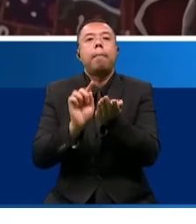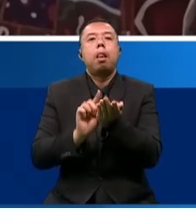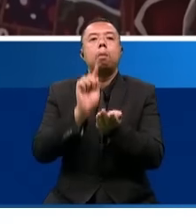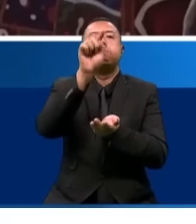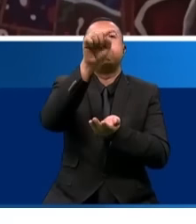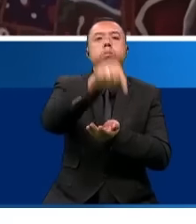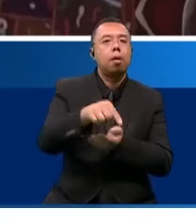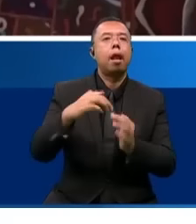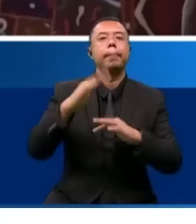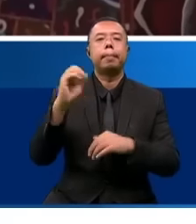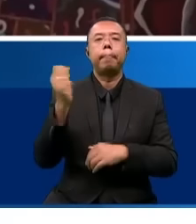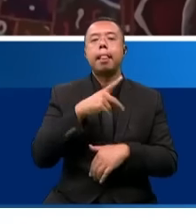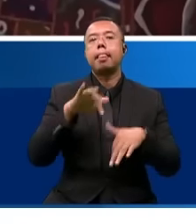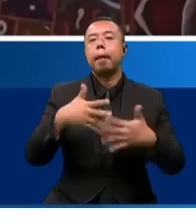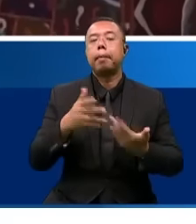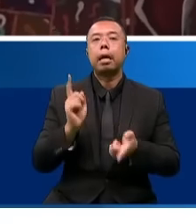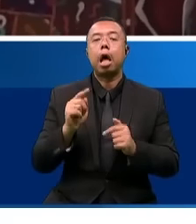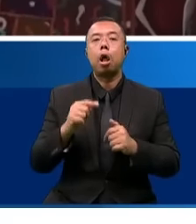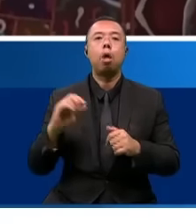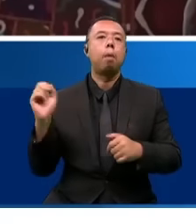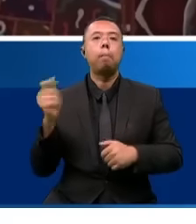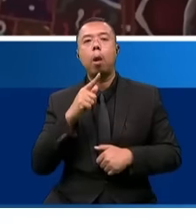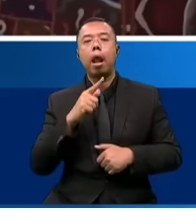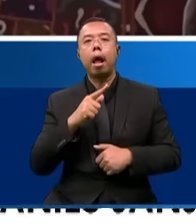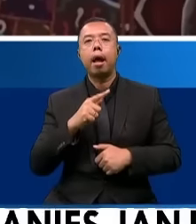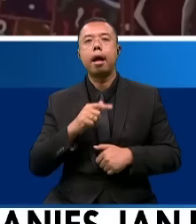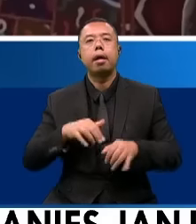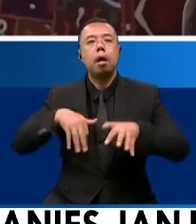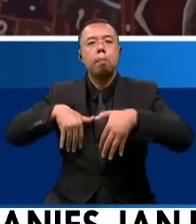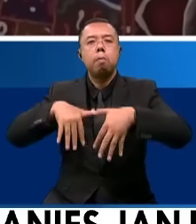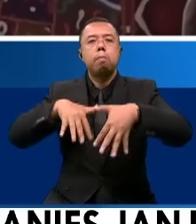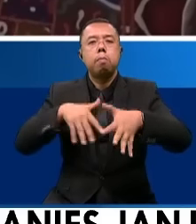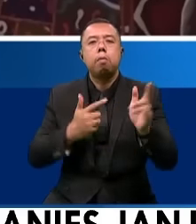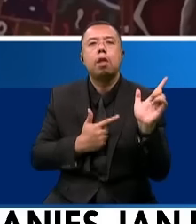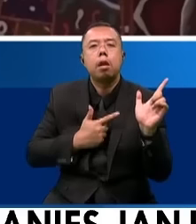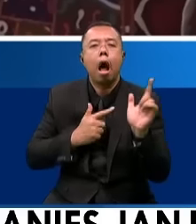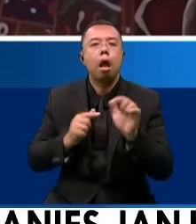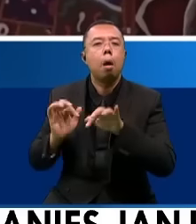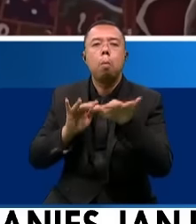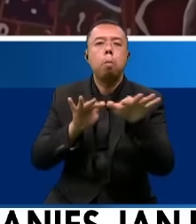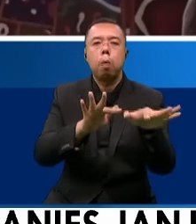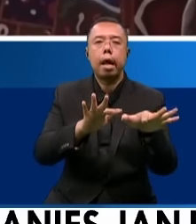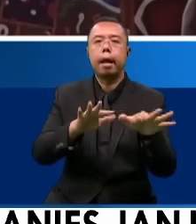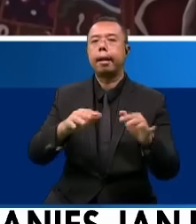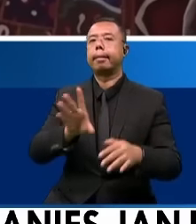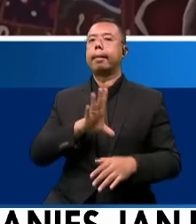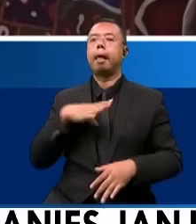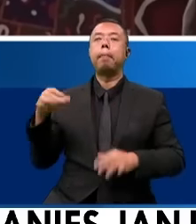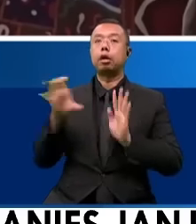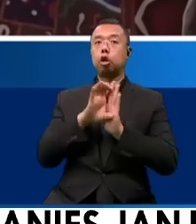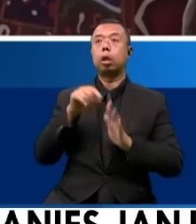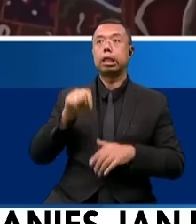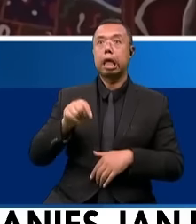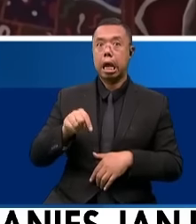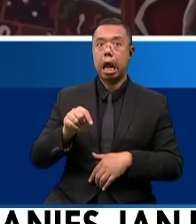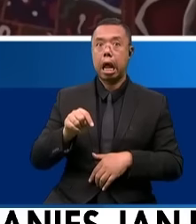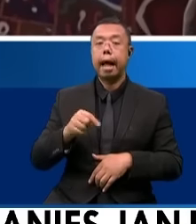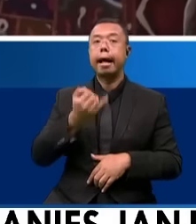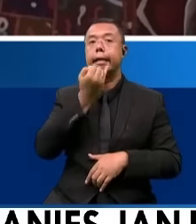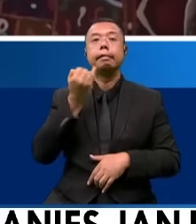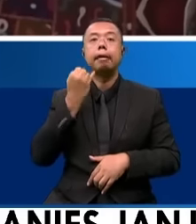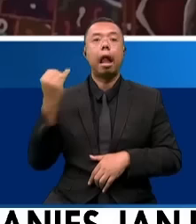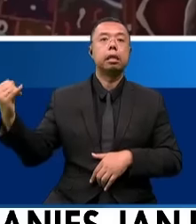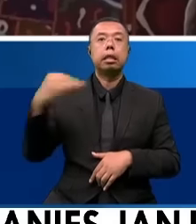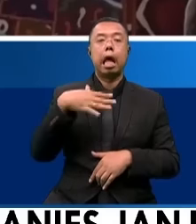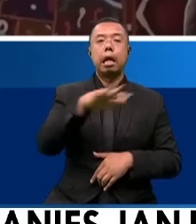cepat tapi kalau sudah mulai serangan darat itu yang kemudian membuat lama sama seperti ee saat sekarang Israel melakukan serangan ke Gaza